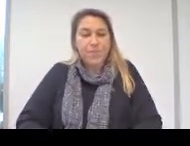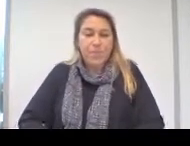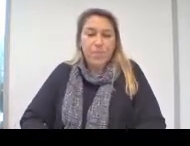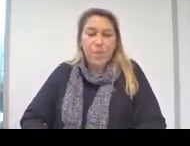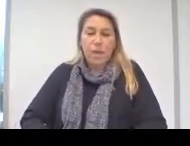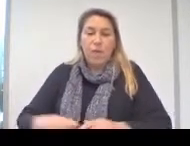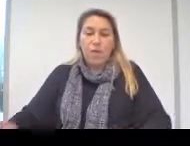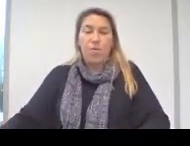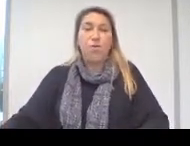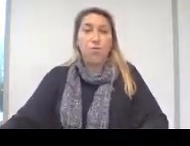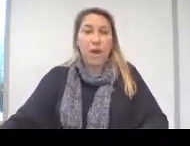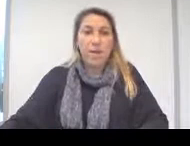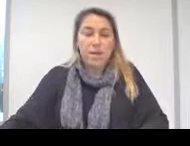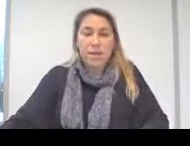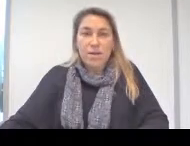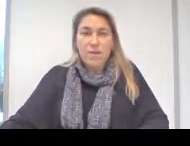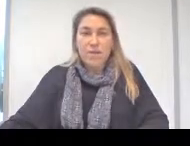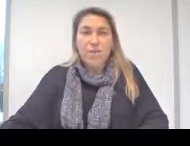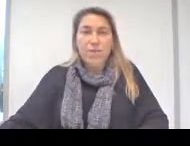visiter. Voilà.